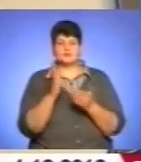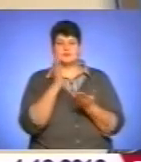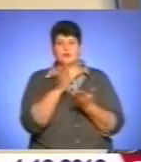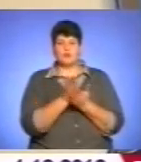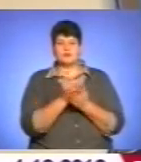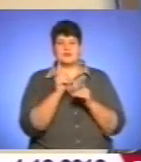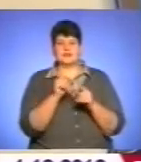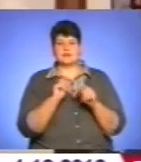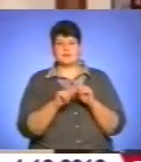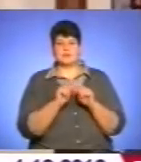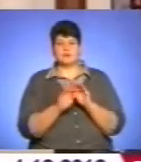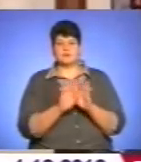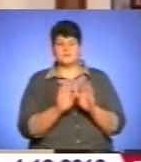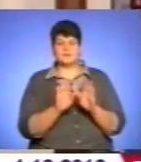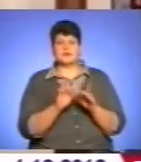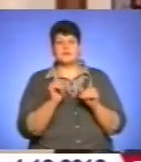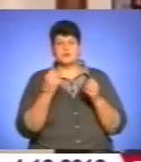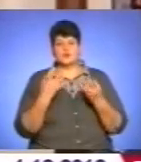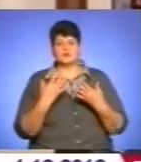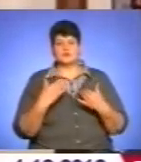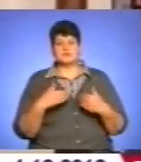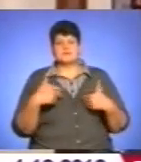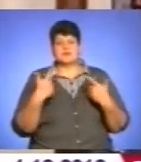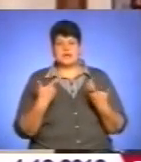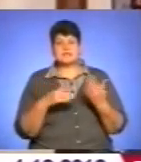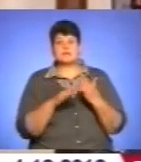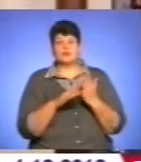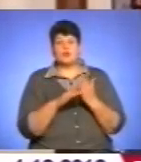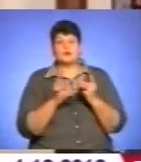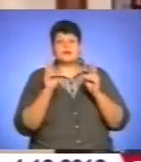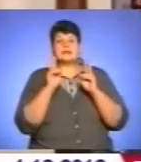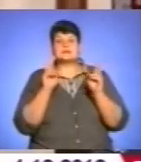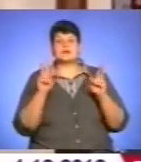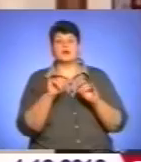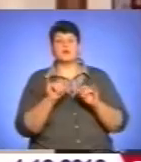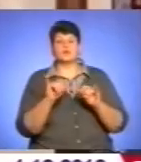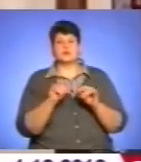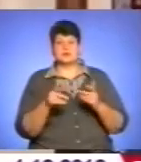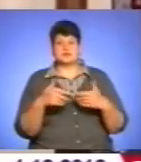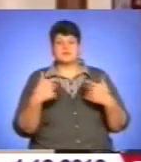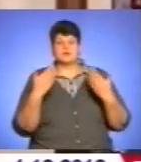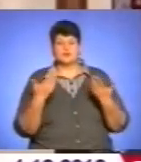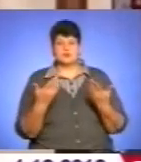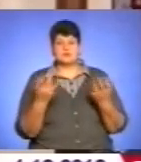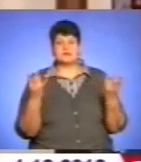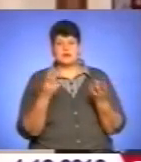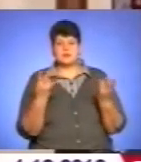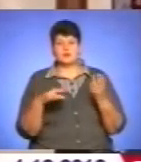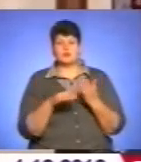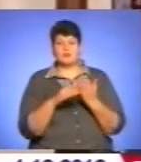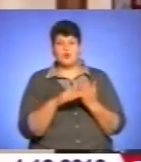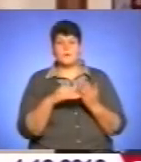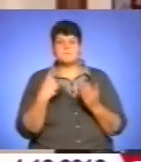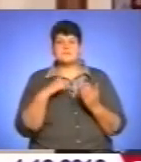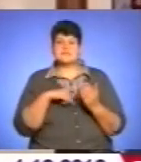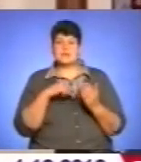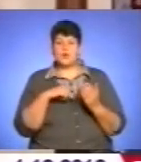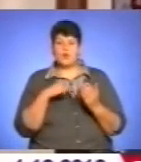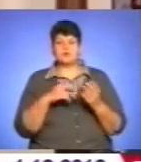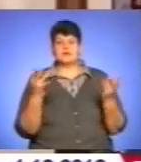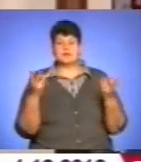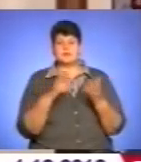на перевірку. Часом дитина звертається за допомогою, просто не знає, до кого звернутися. Потрібна допомога психолога, потрібна допомога служби